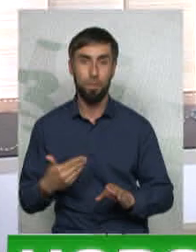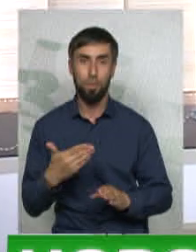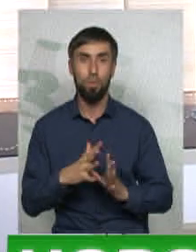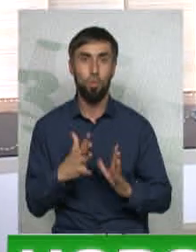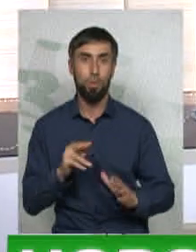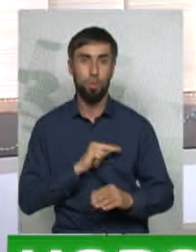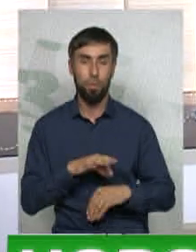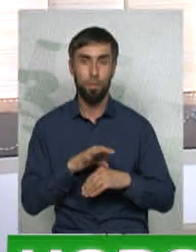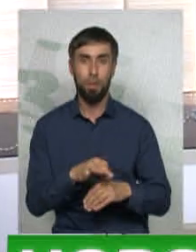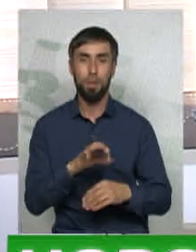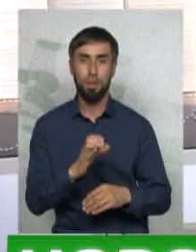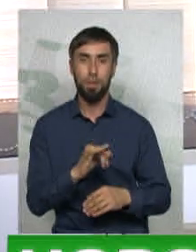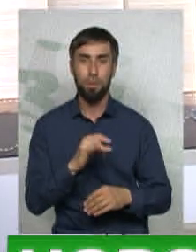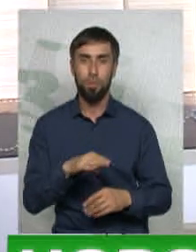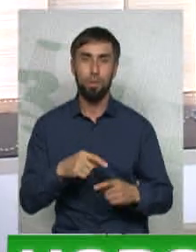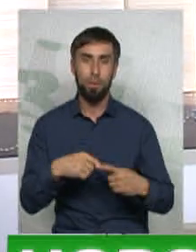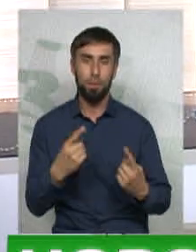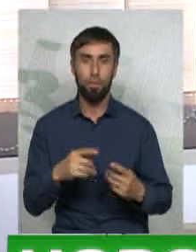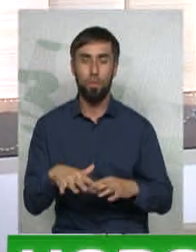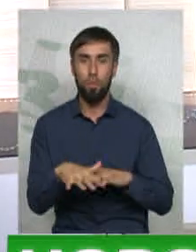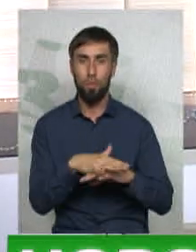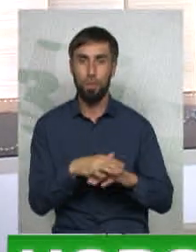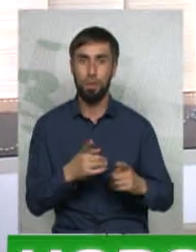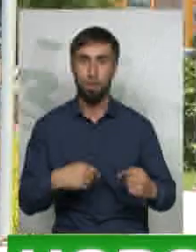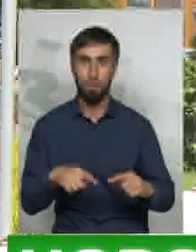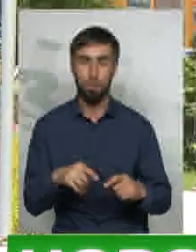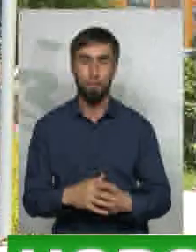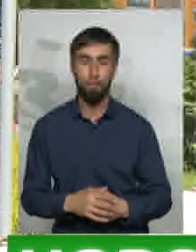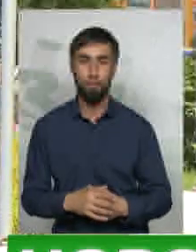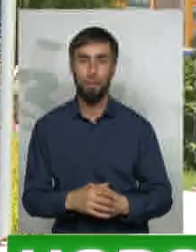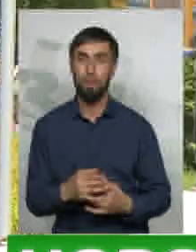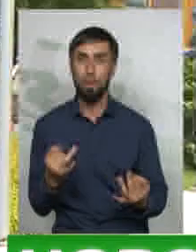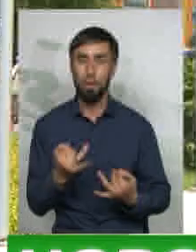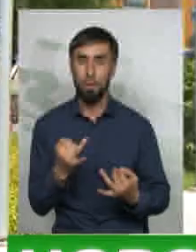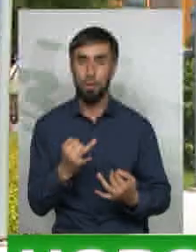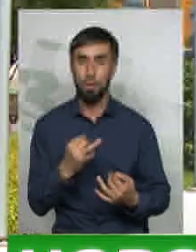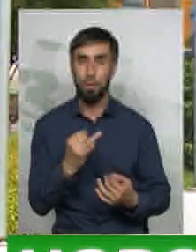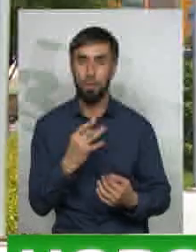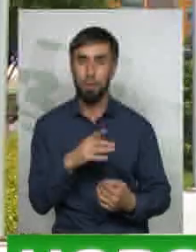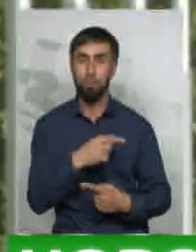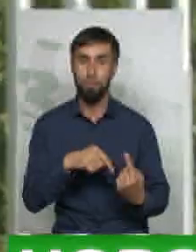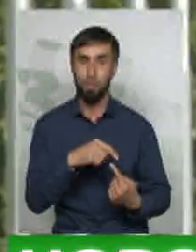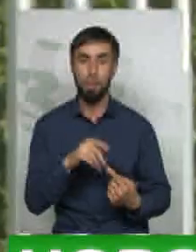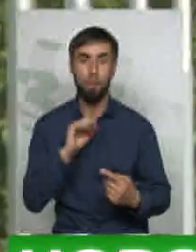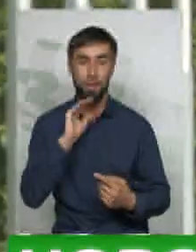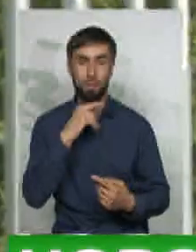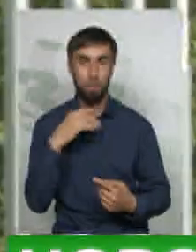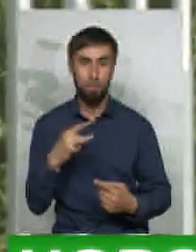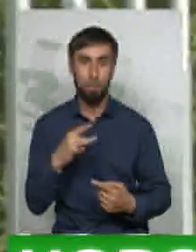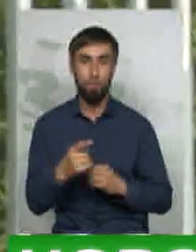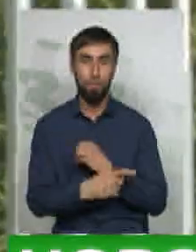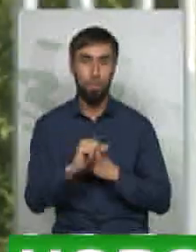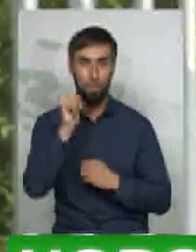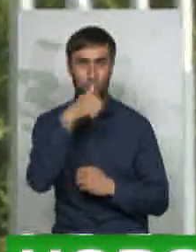провели с институтами развития и общественными организациями. Интерес инвесторов к экономике Ингушетии в последние годы